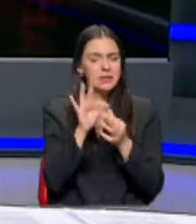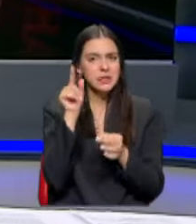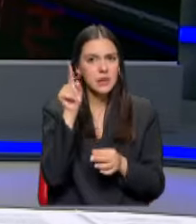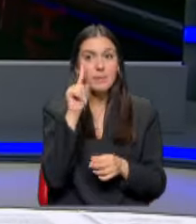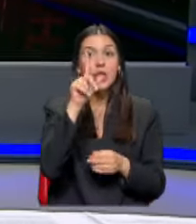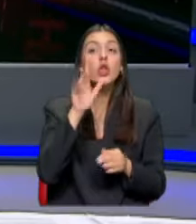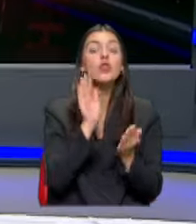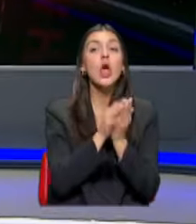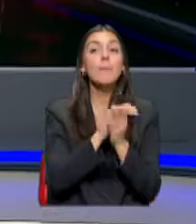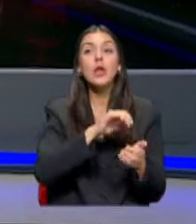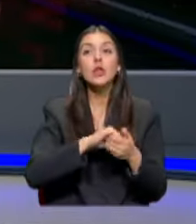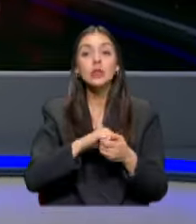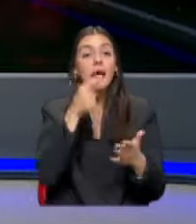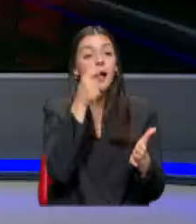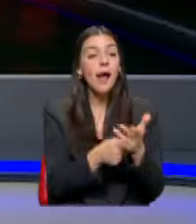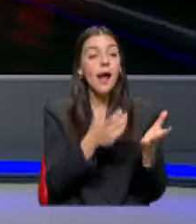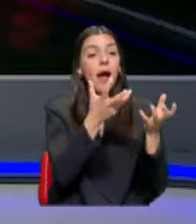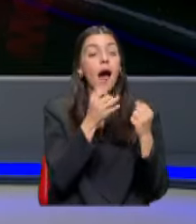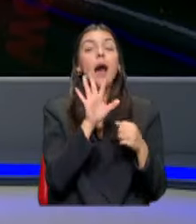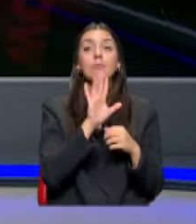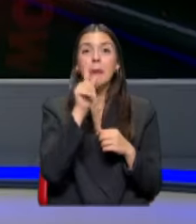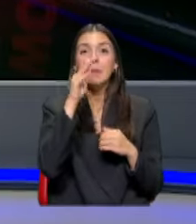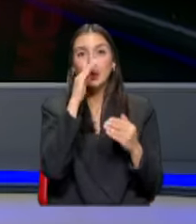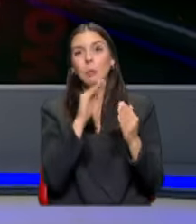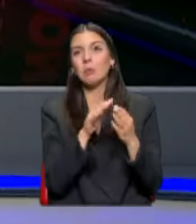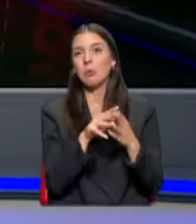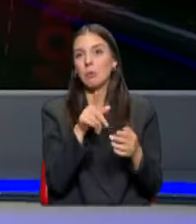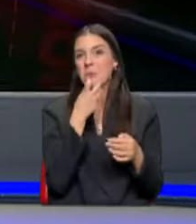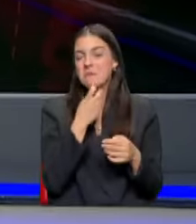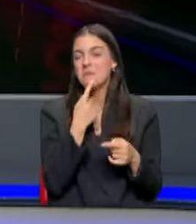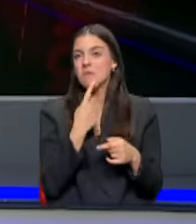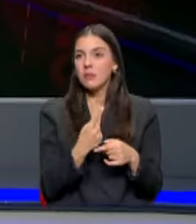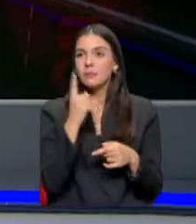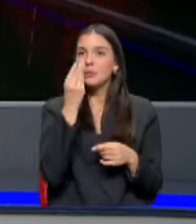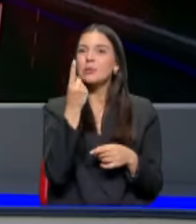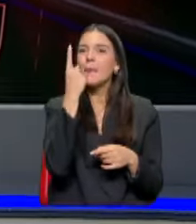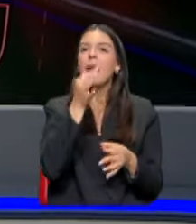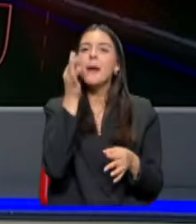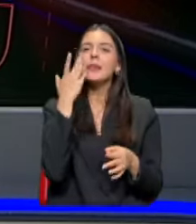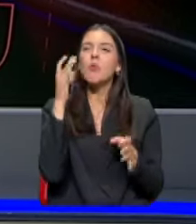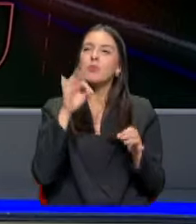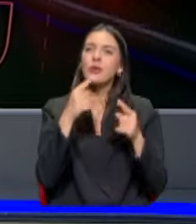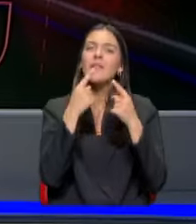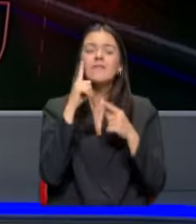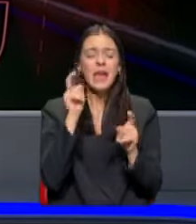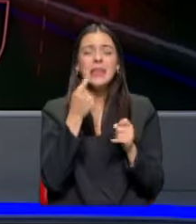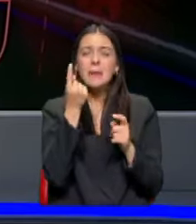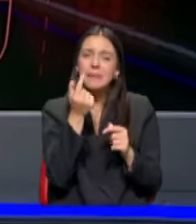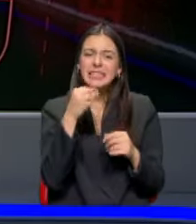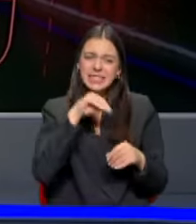dostluğu satın alınamayacak tek sadakattir demiş. Şimdi biraz da güzel bir haber izleyelim. Ya bugün farkındayım biraz